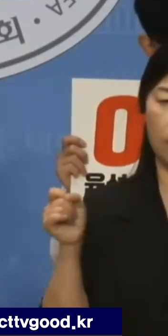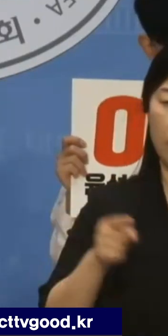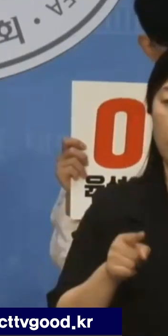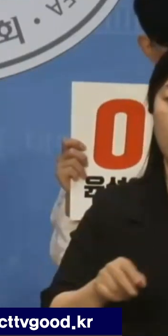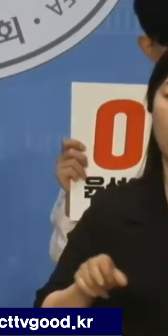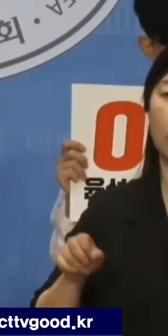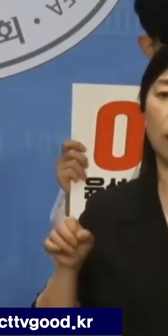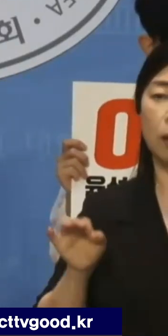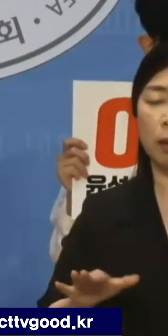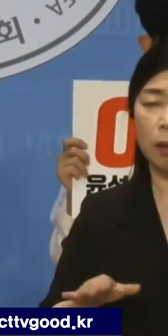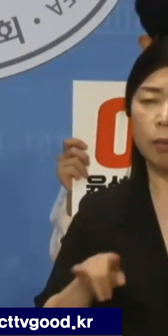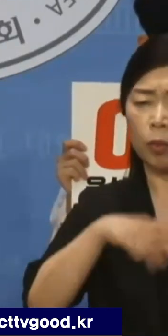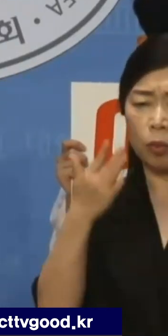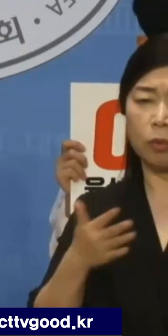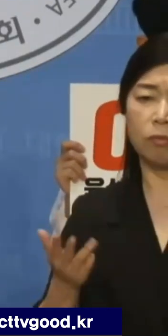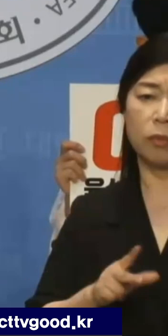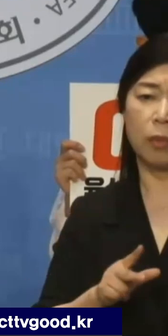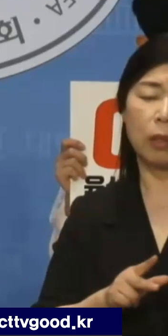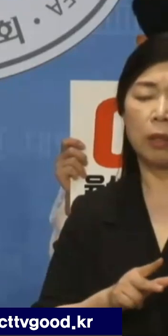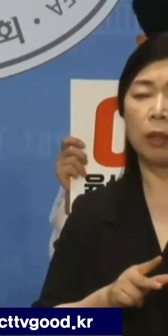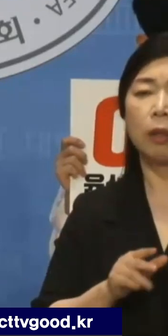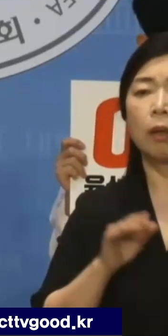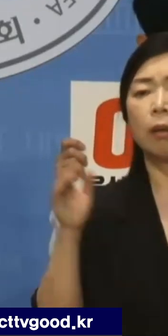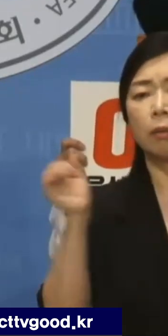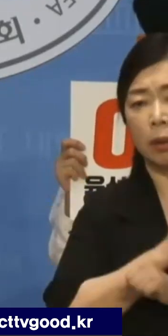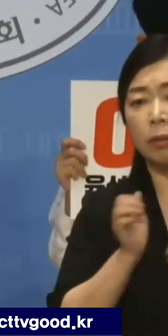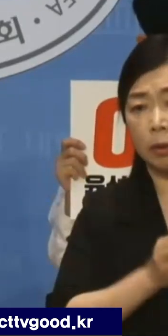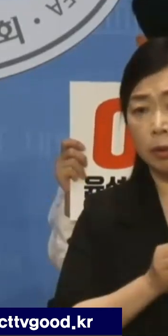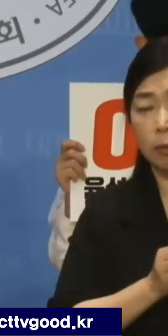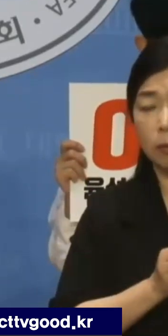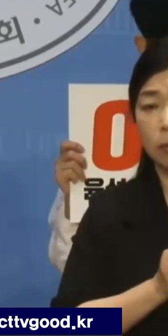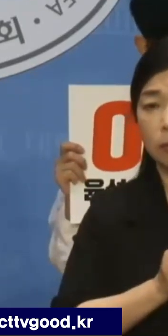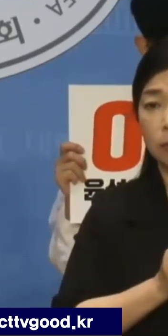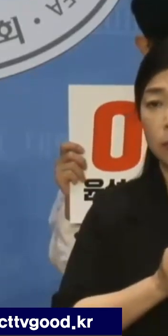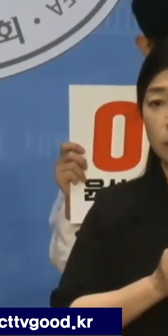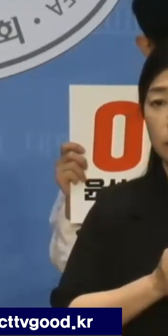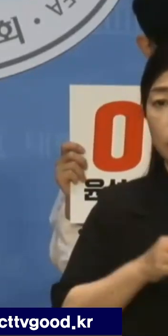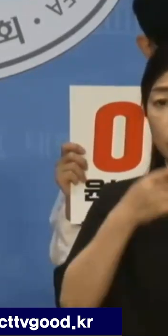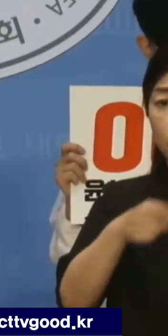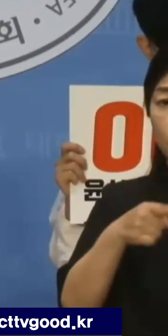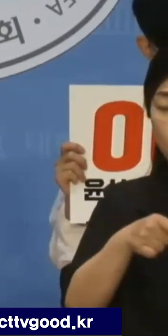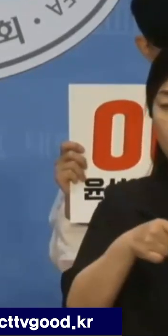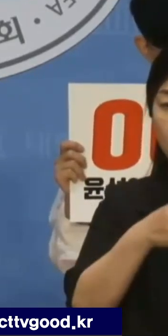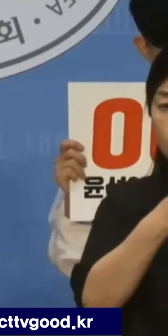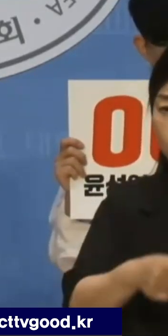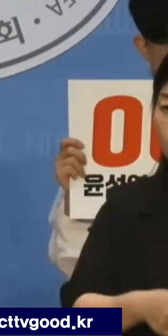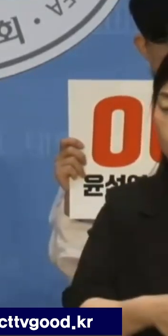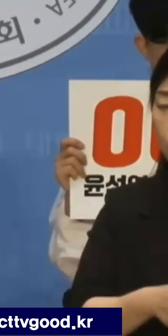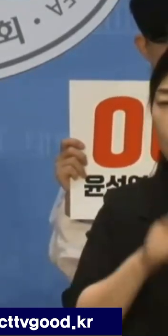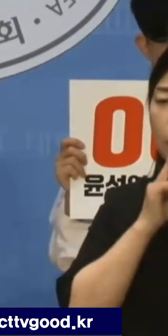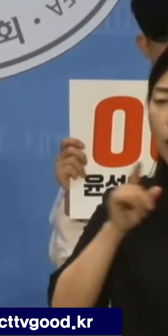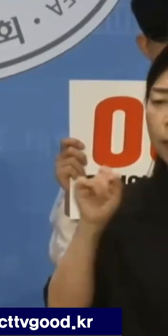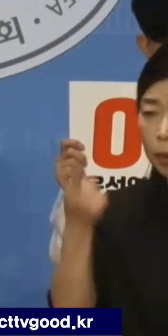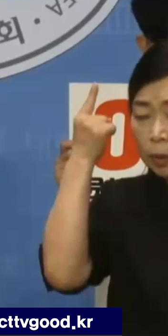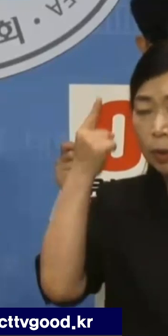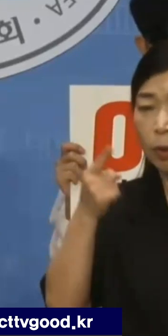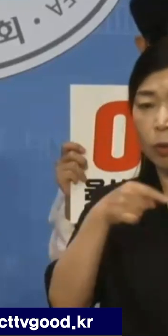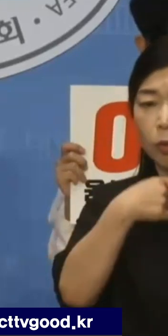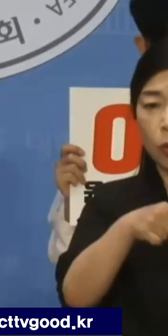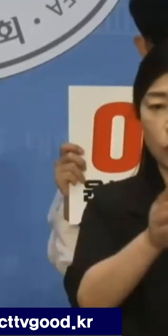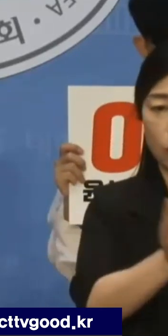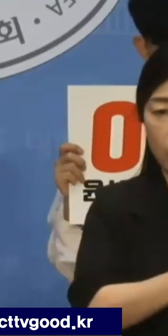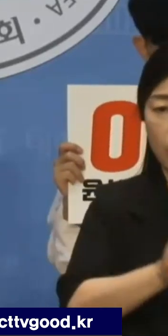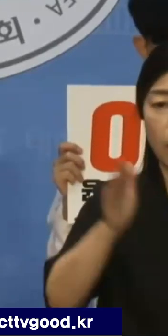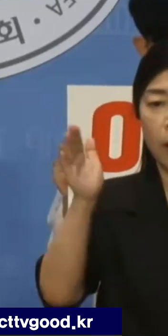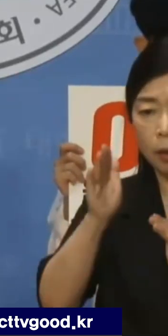불문율이 무너졌습니다. 대통령의 발언 직후 교육계를 비롯한 입시 일선의 학생과 학부모들이